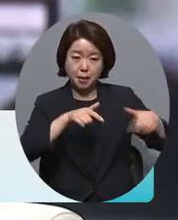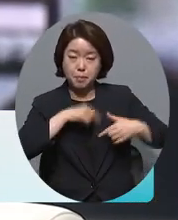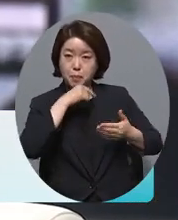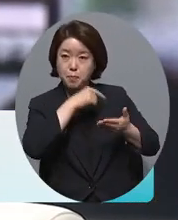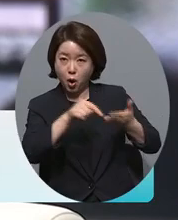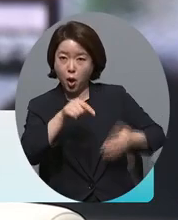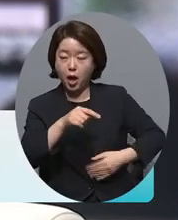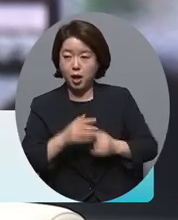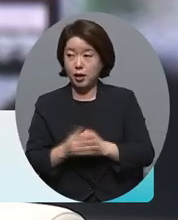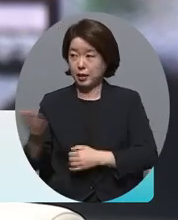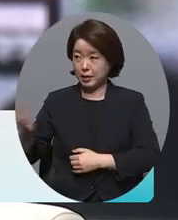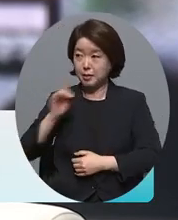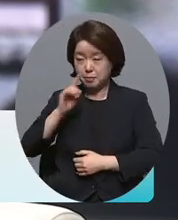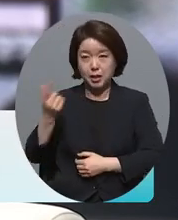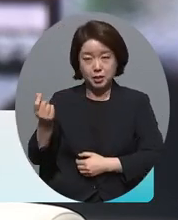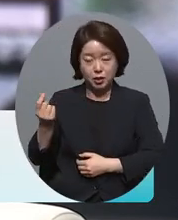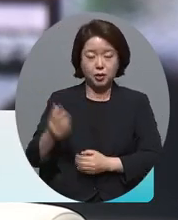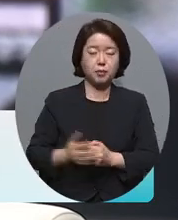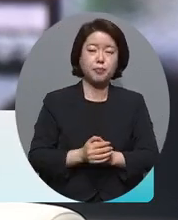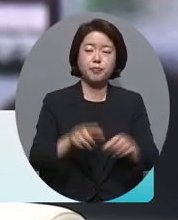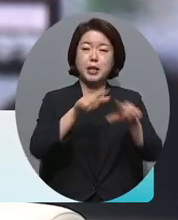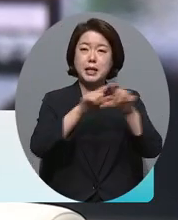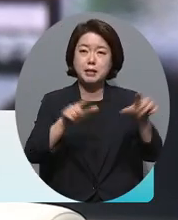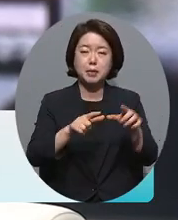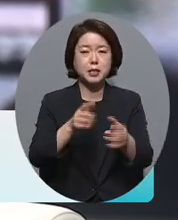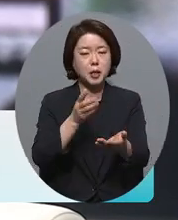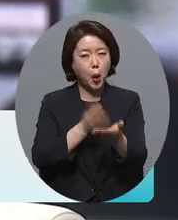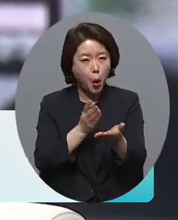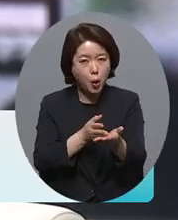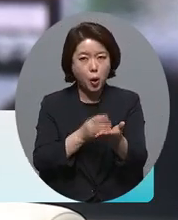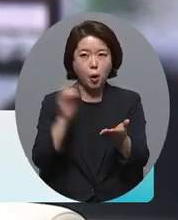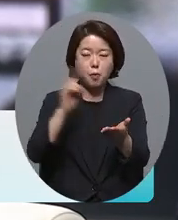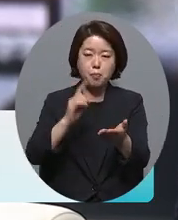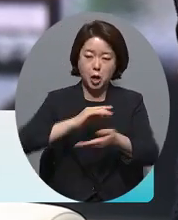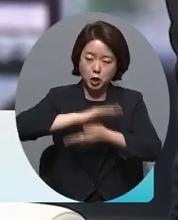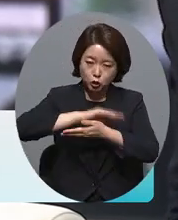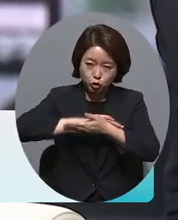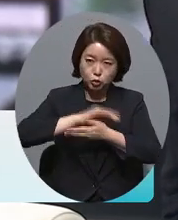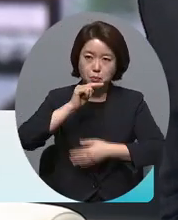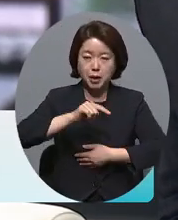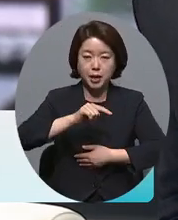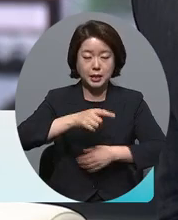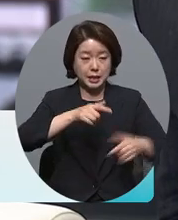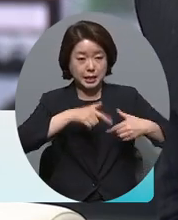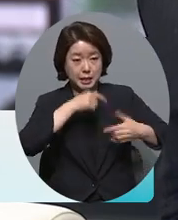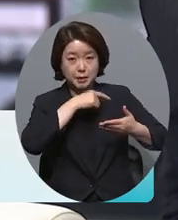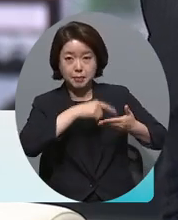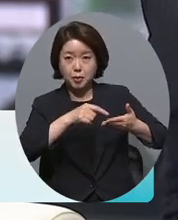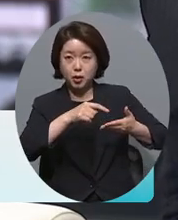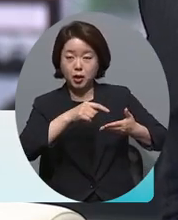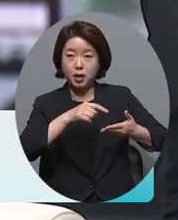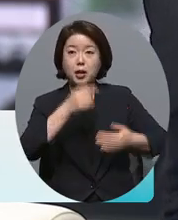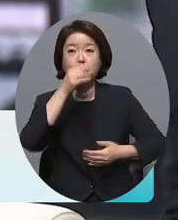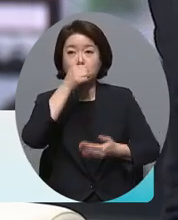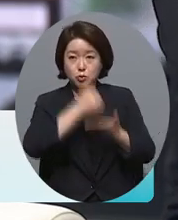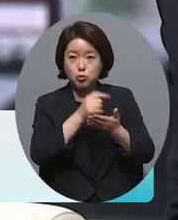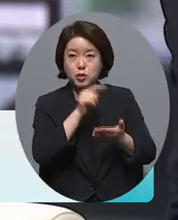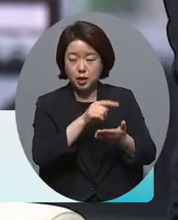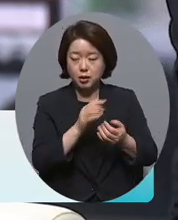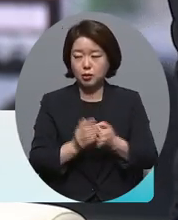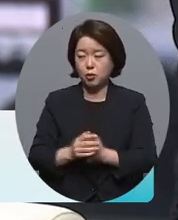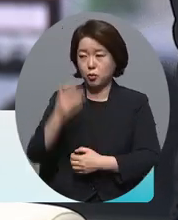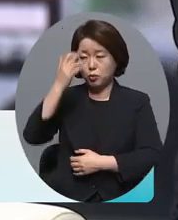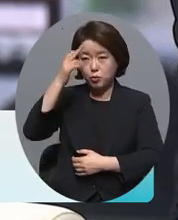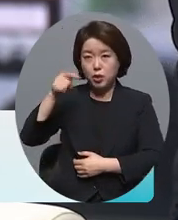최병목 해설위원님이 말씀해 주신 것처럼 일반적인 언론이나 뭐 출판 같은 데에서의 명예훼손죄와 지금 최강욱